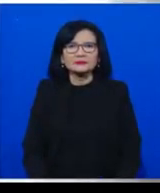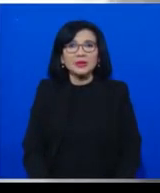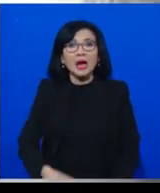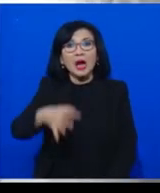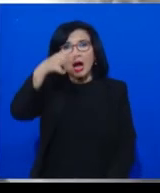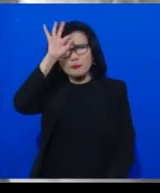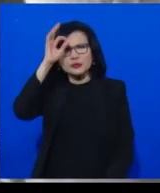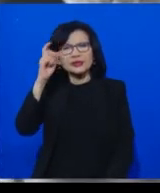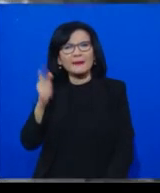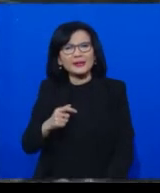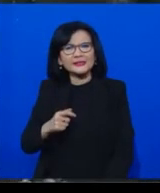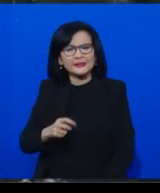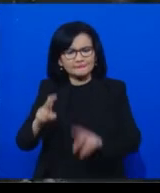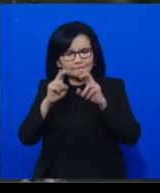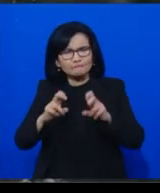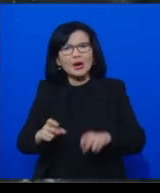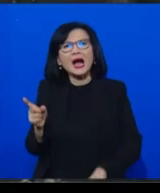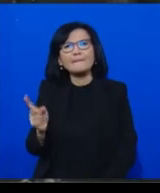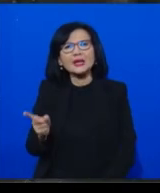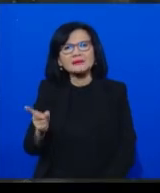Polisi masih menggali motif pembakaran.